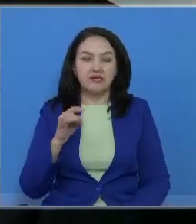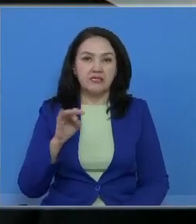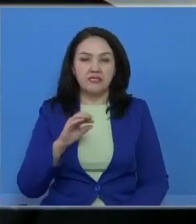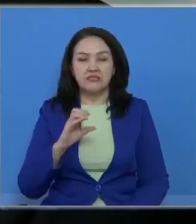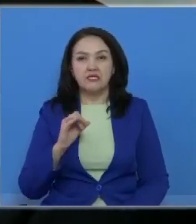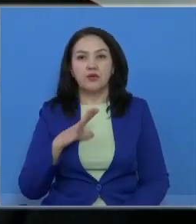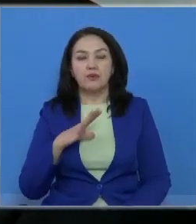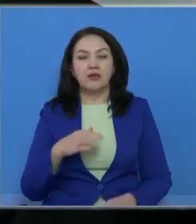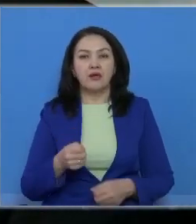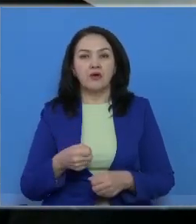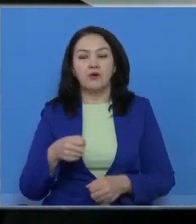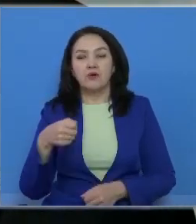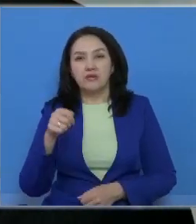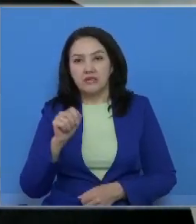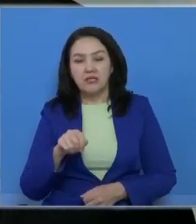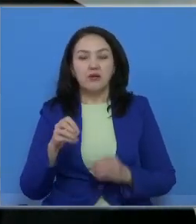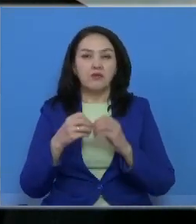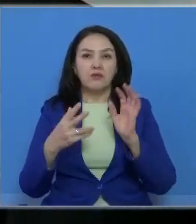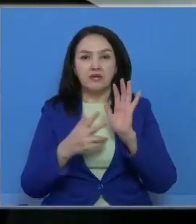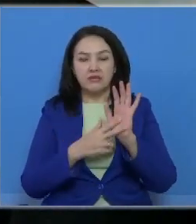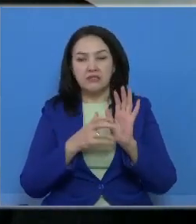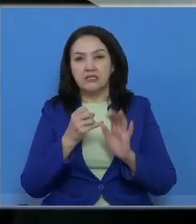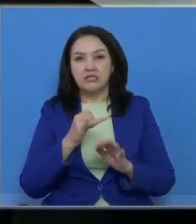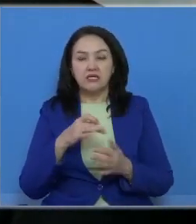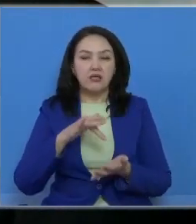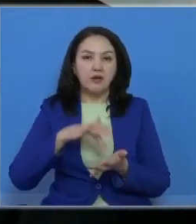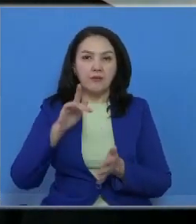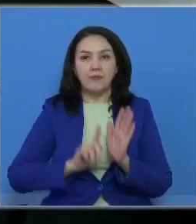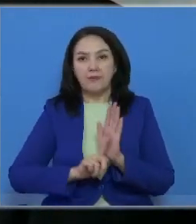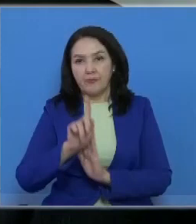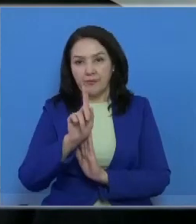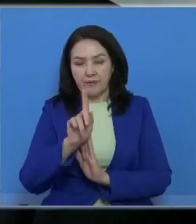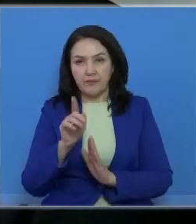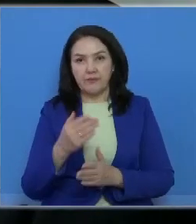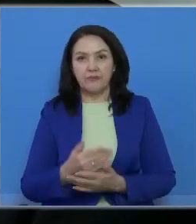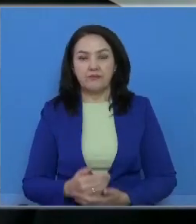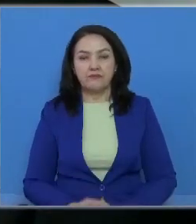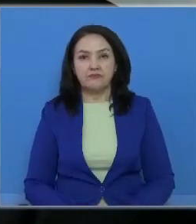саясатына қарсы қозғалыс сонау 18-шы ғасырдың